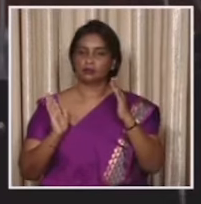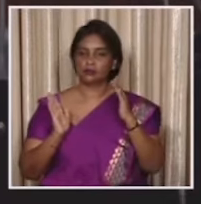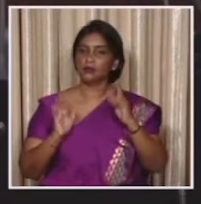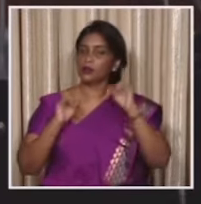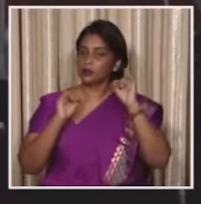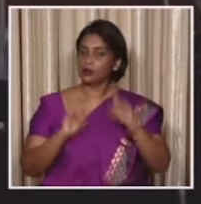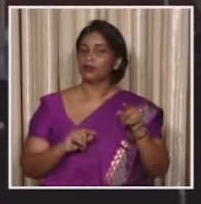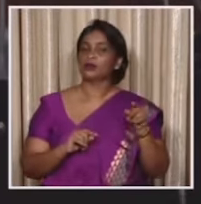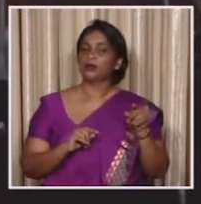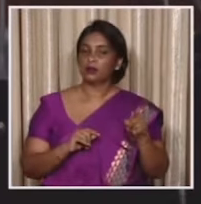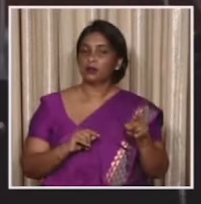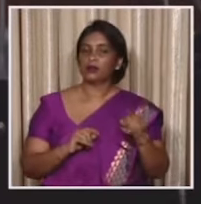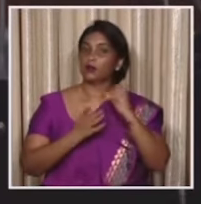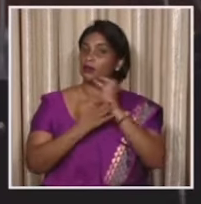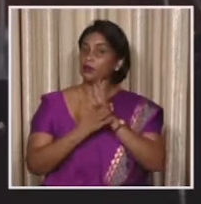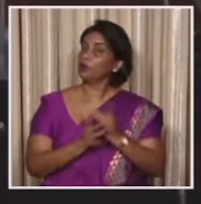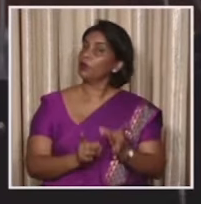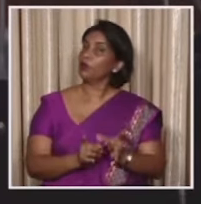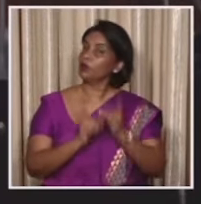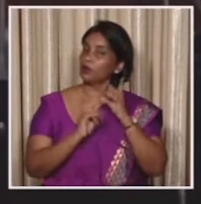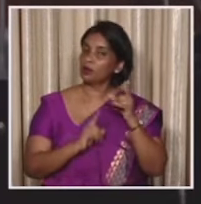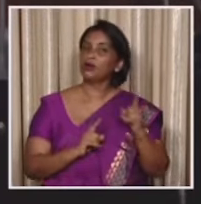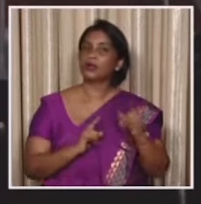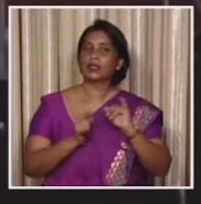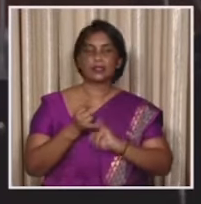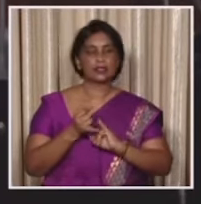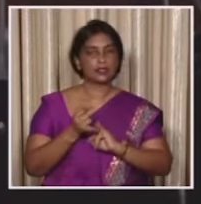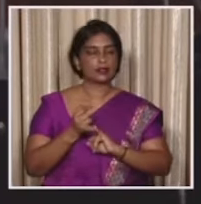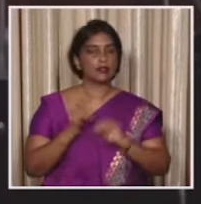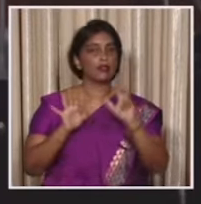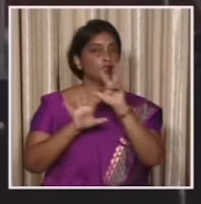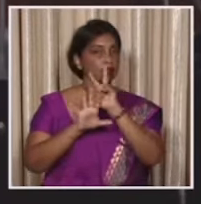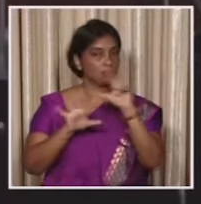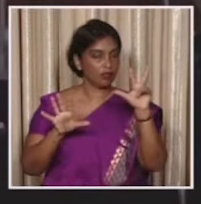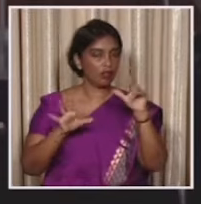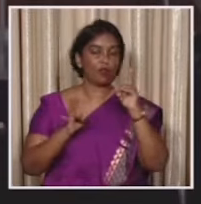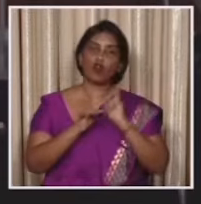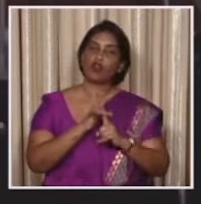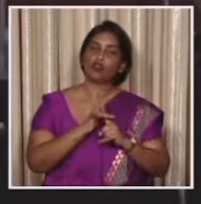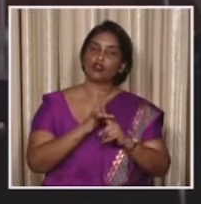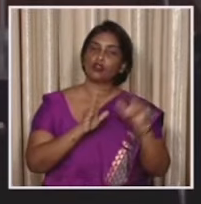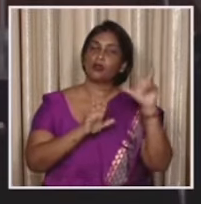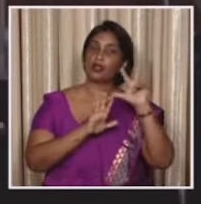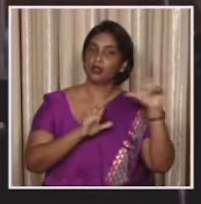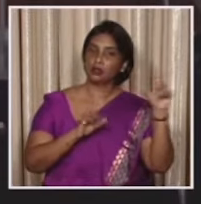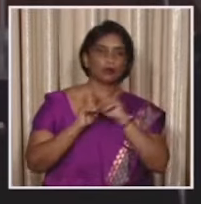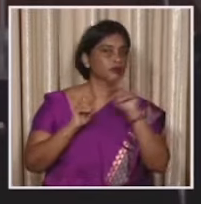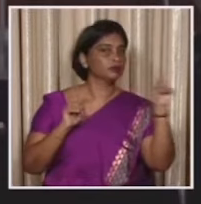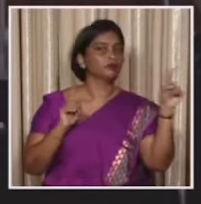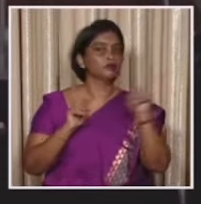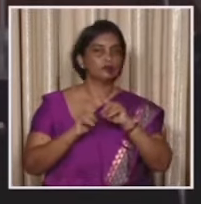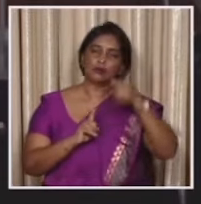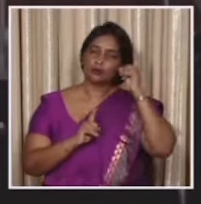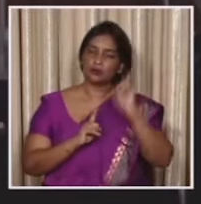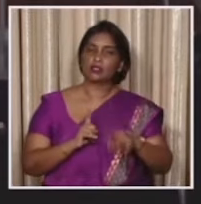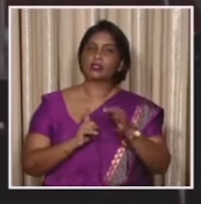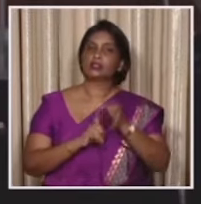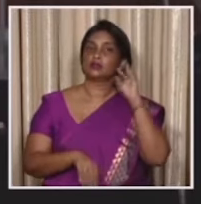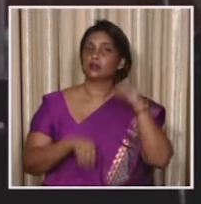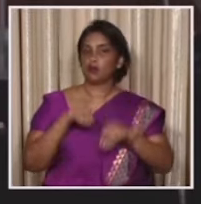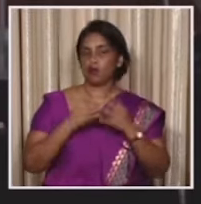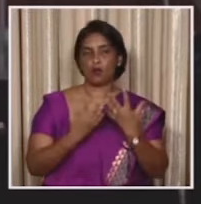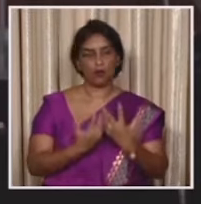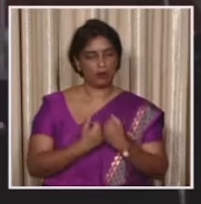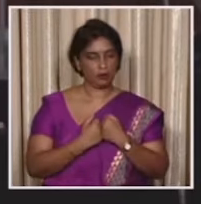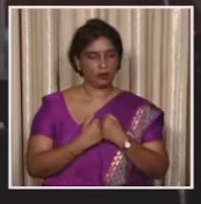එහෙනම් ව්‍යවස්ථානුකූලව සැප්තැම්බර් 18ත් ඔක්තෝබර් 18ත් අතර අනිවාර්යෙන් ජනාධිපතිවරණය